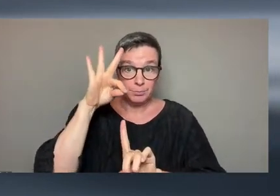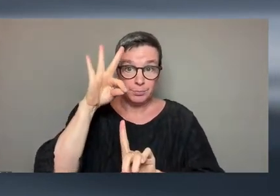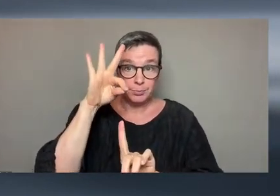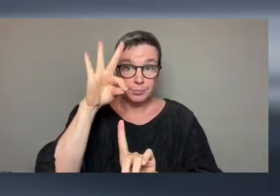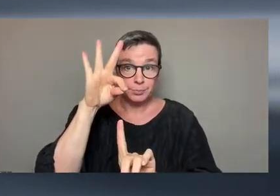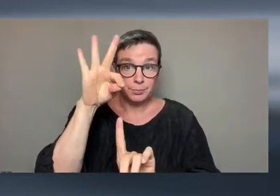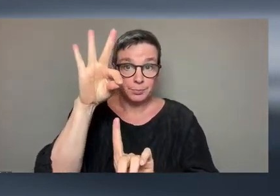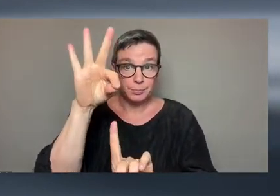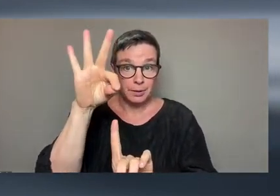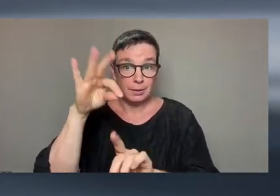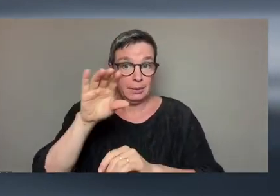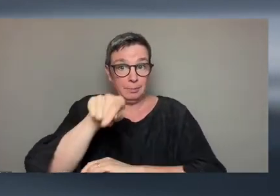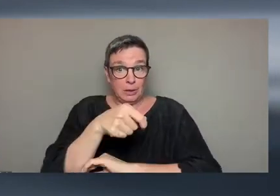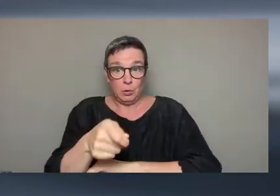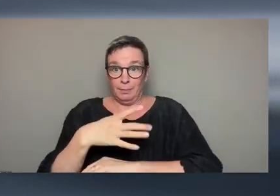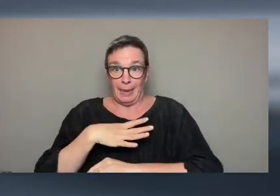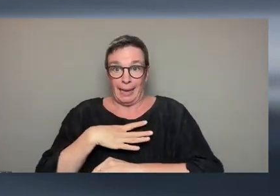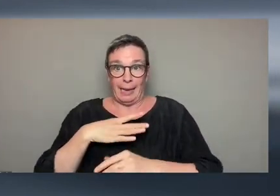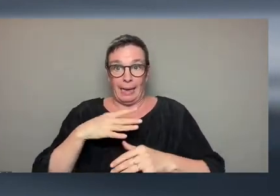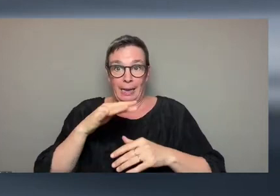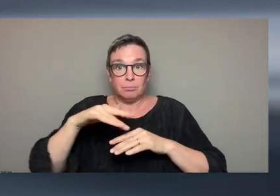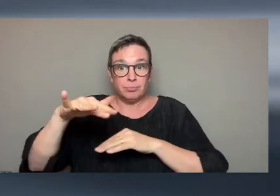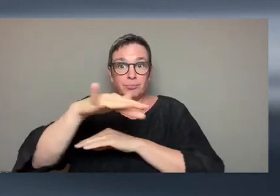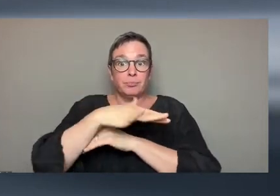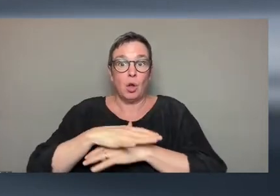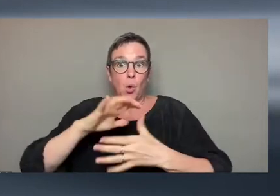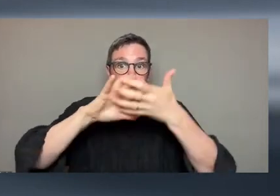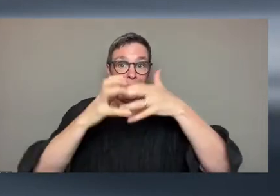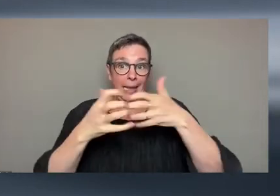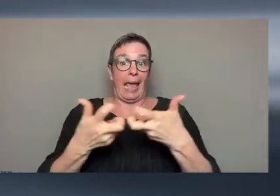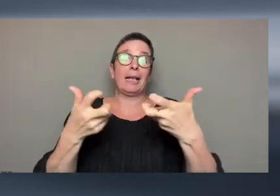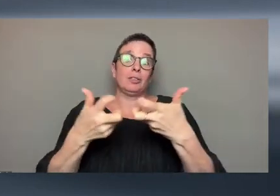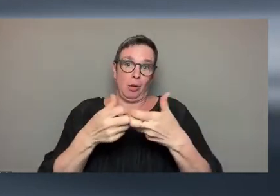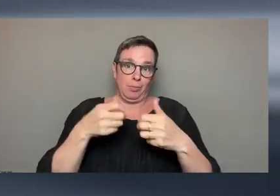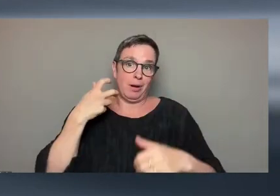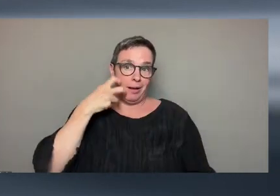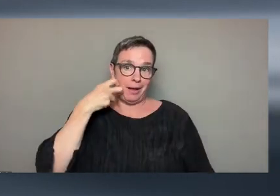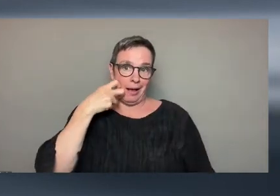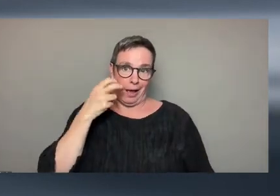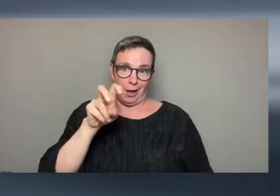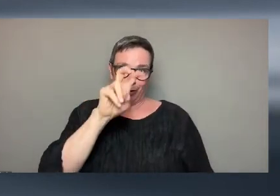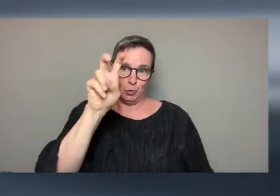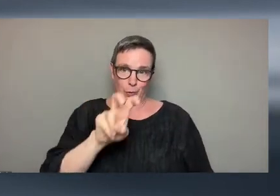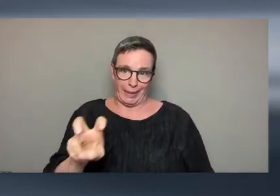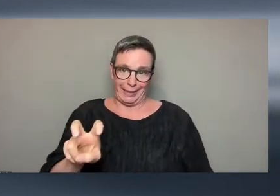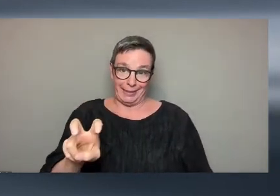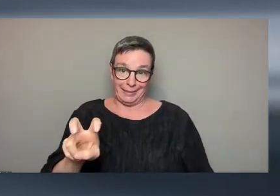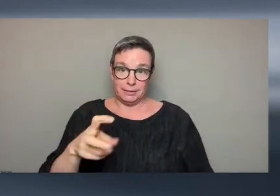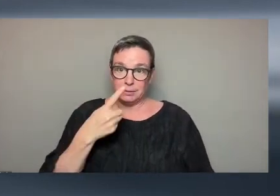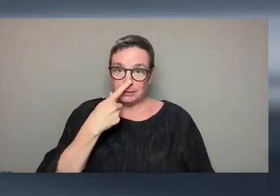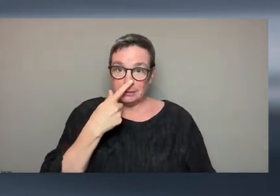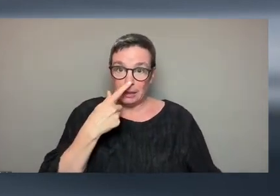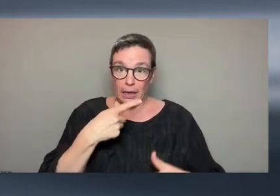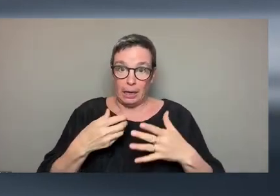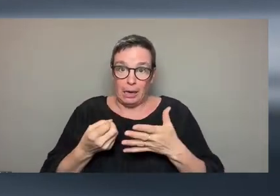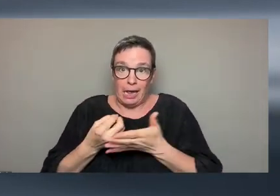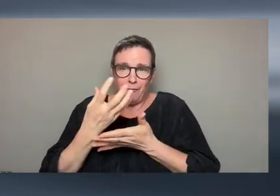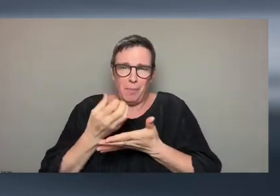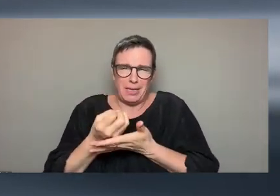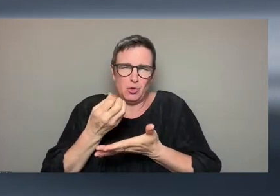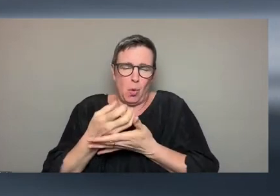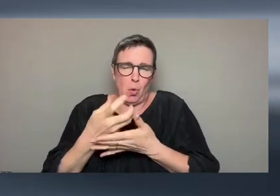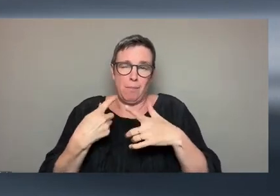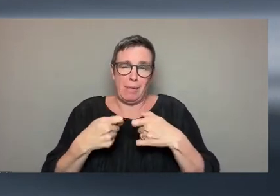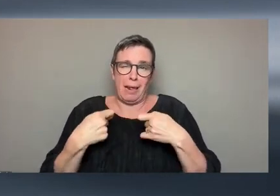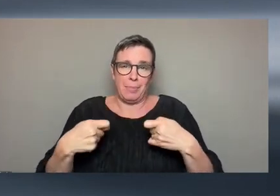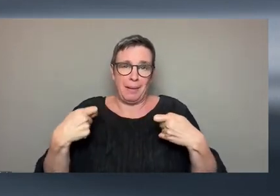gens dans des environnements complexes, comme par exemple à la gare de Zurich. Donc il nous faut beaucoup plus de données dans cet